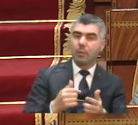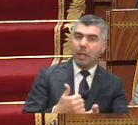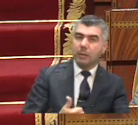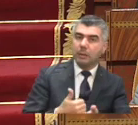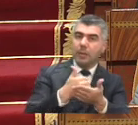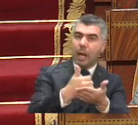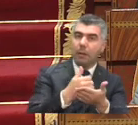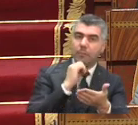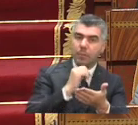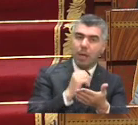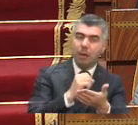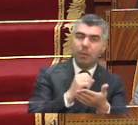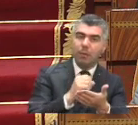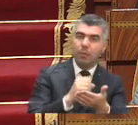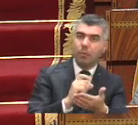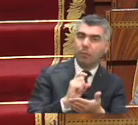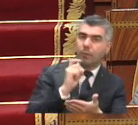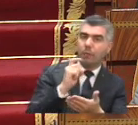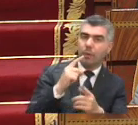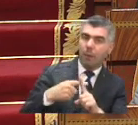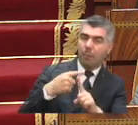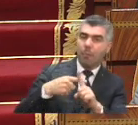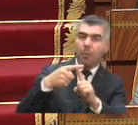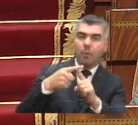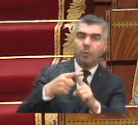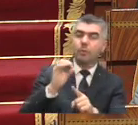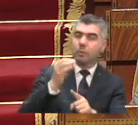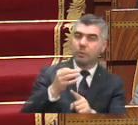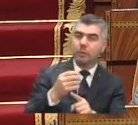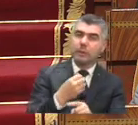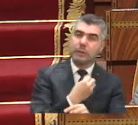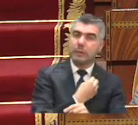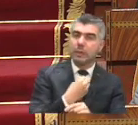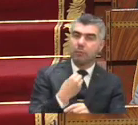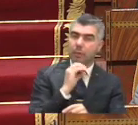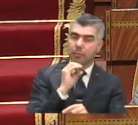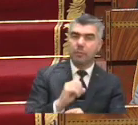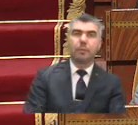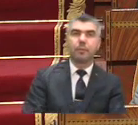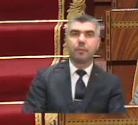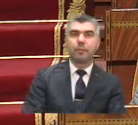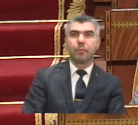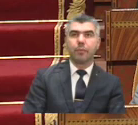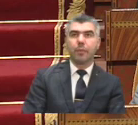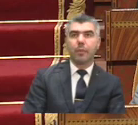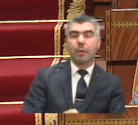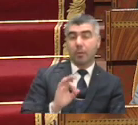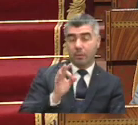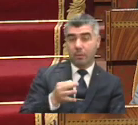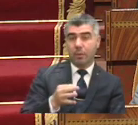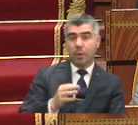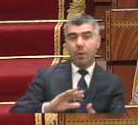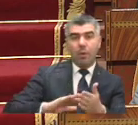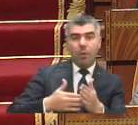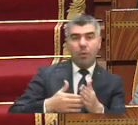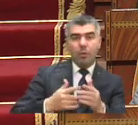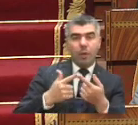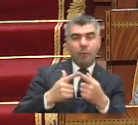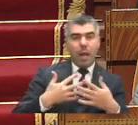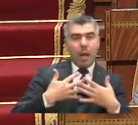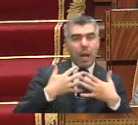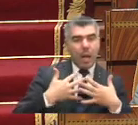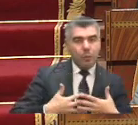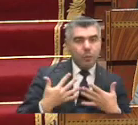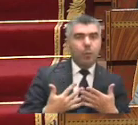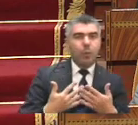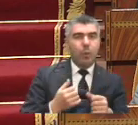المعنوي والدعم كذلك اللي يكون مادي لهذه الاطر الطبيه، من توفير جميع التجهيزات الضروريه من